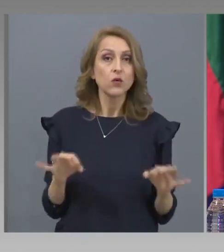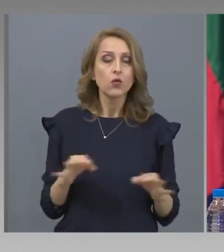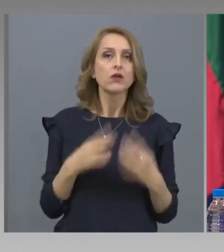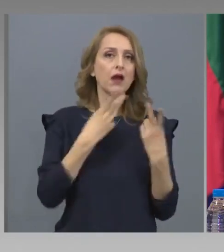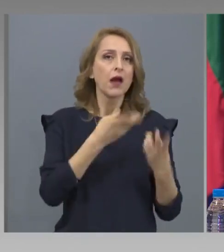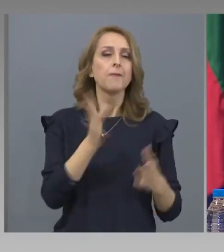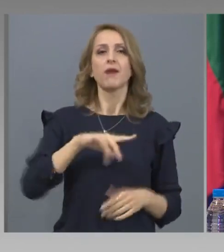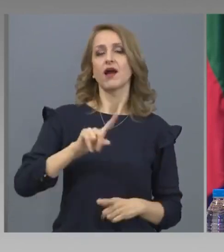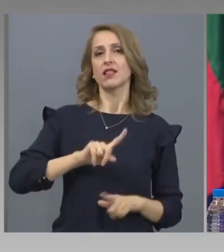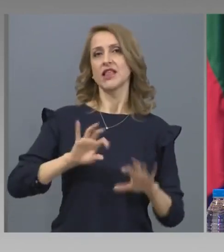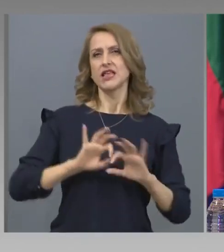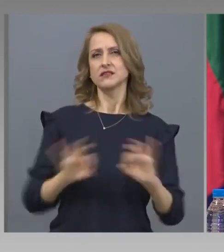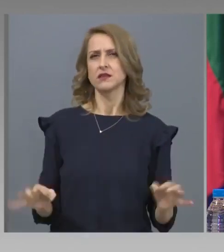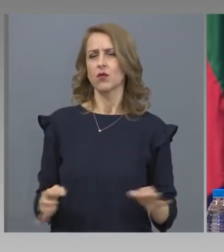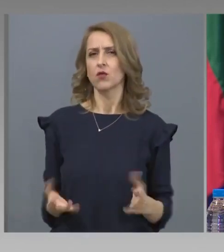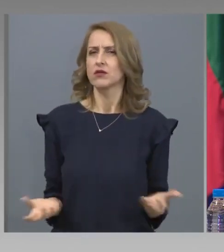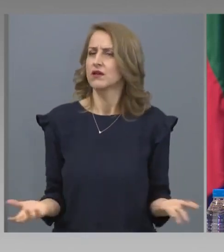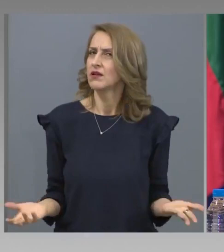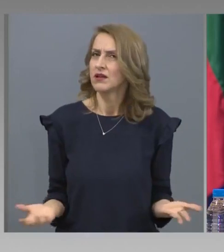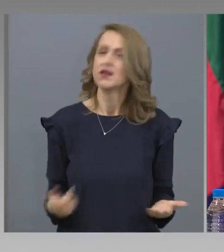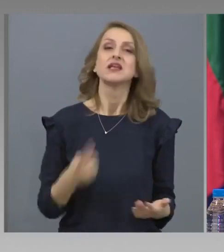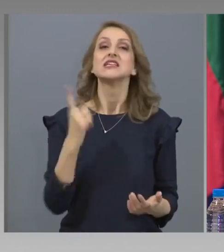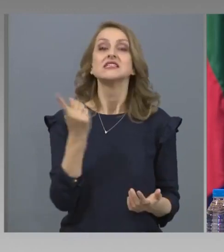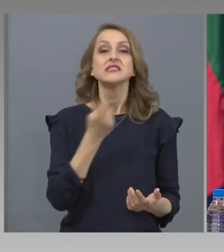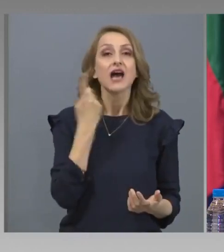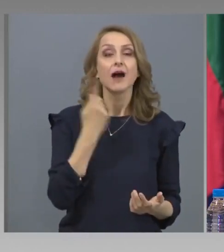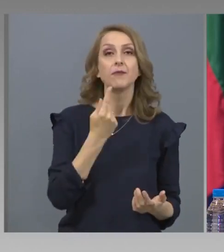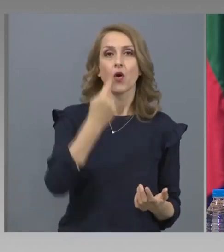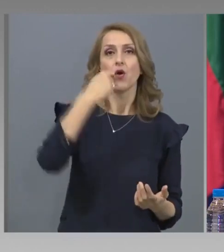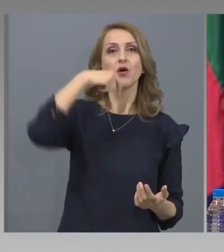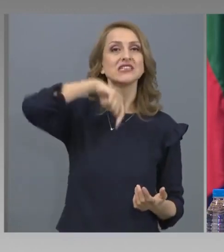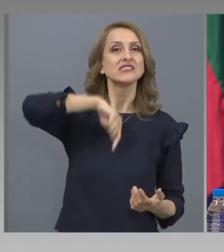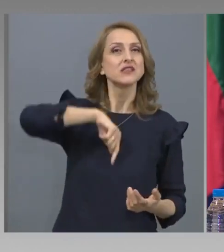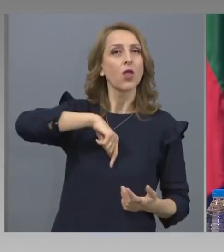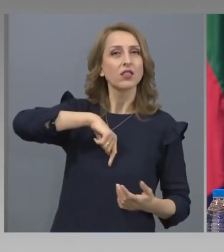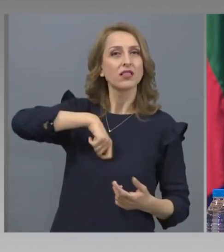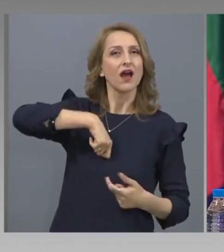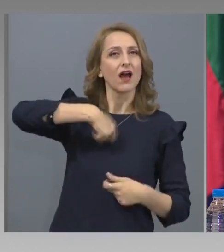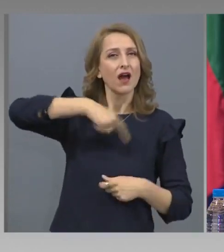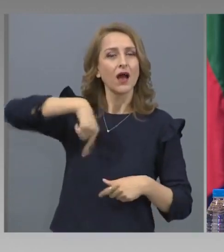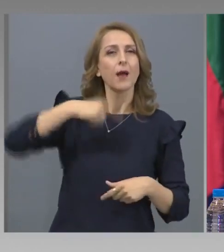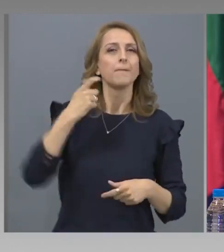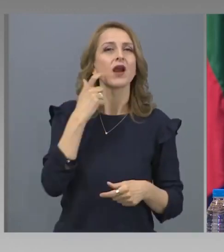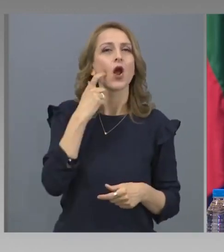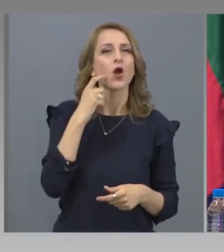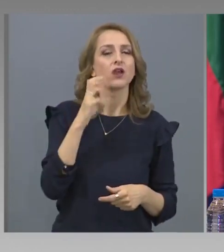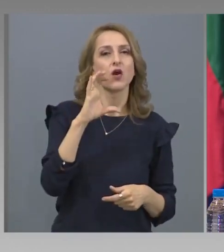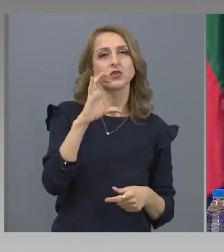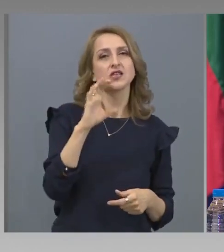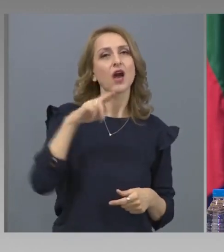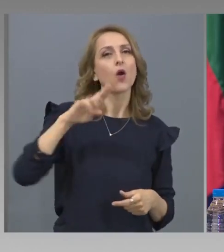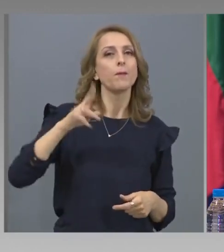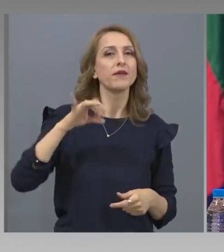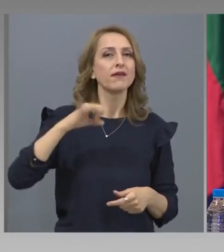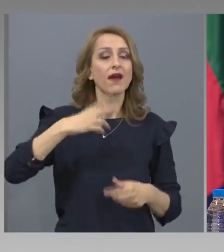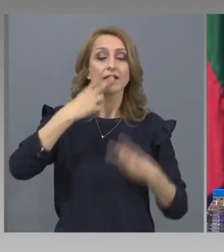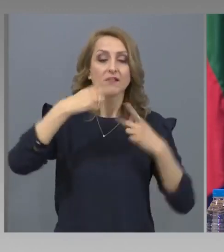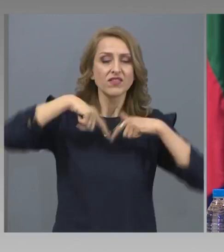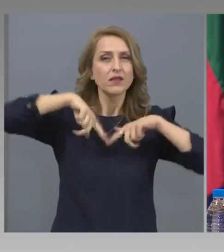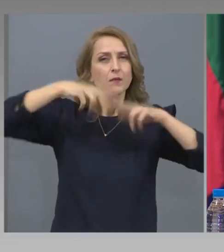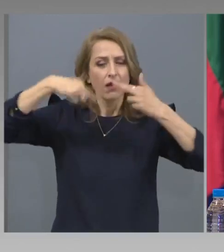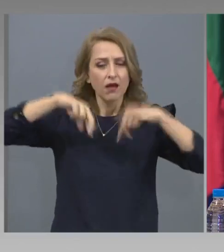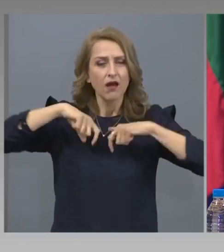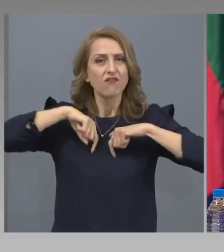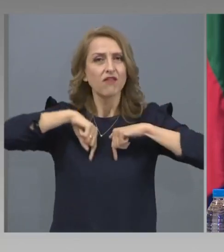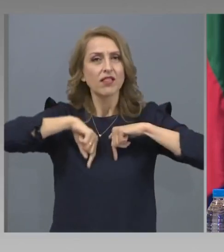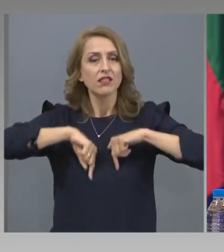оказва, че не са сигурни. Само сондата може да ти да не напълно, дали имаш някъде долу по